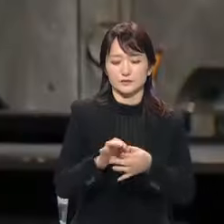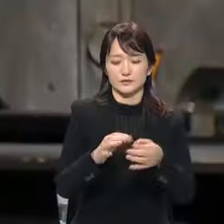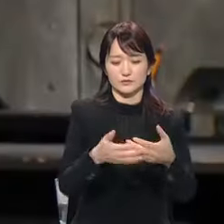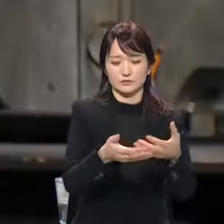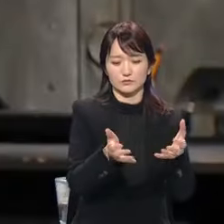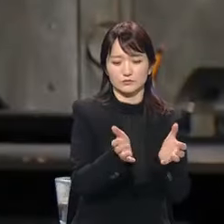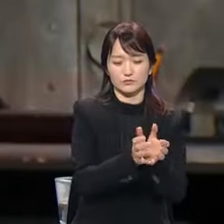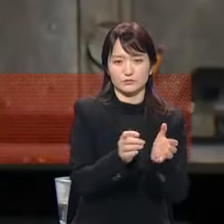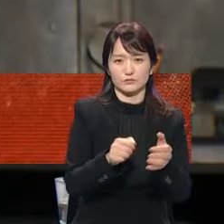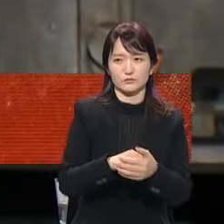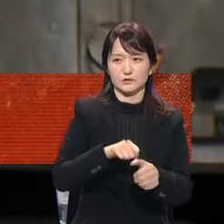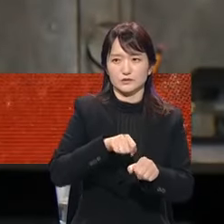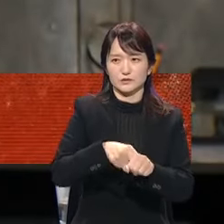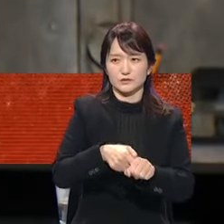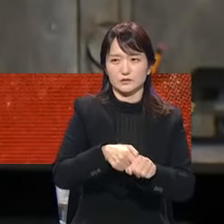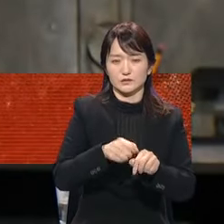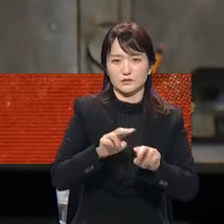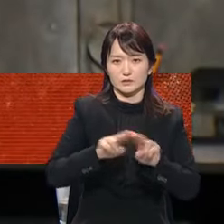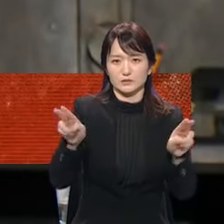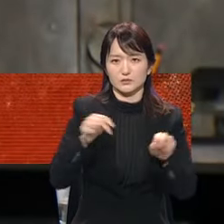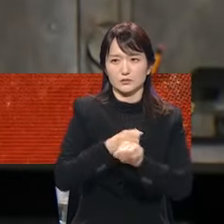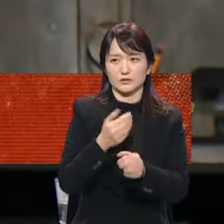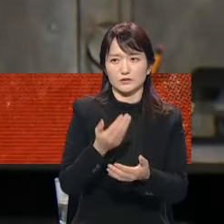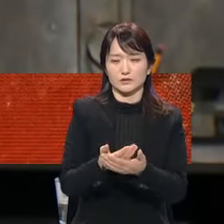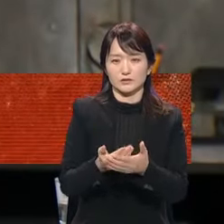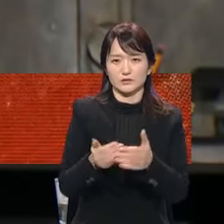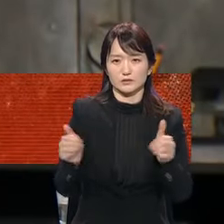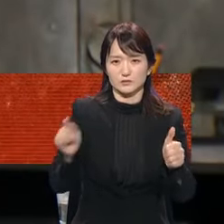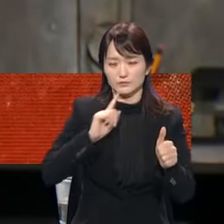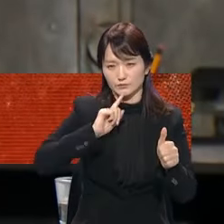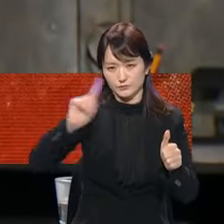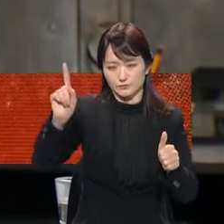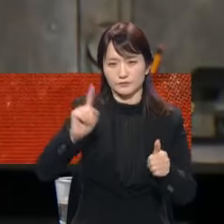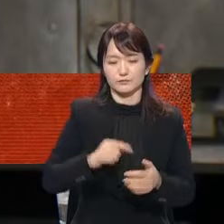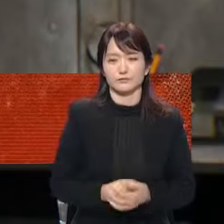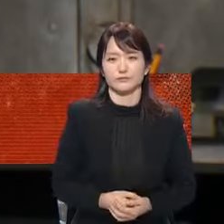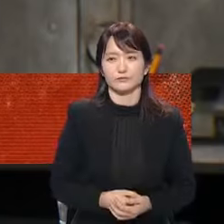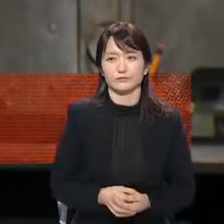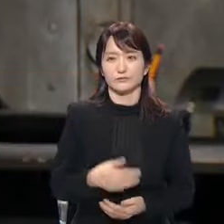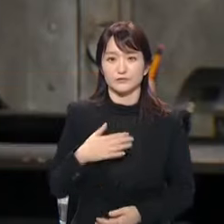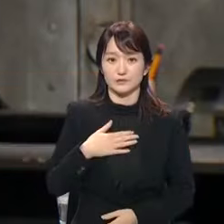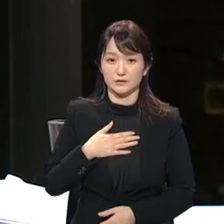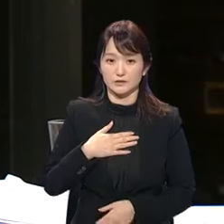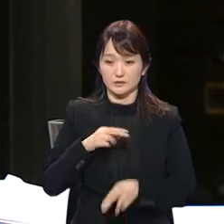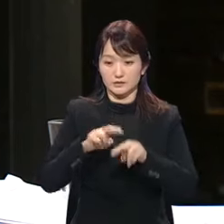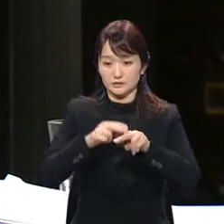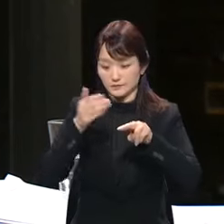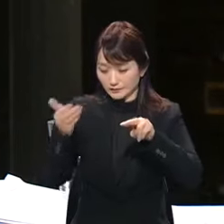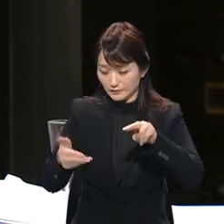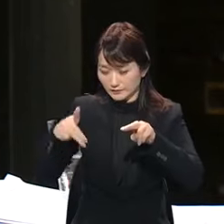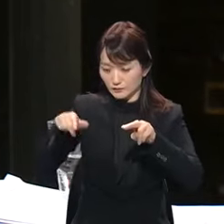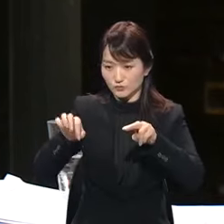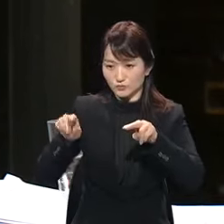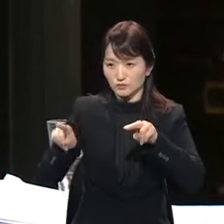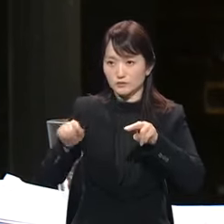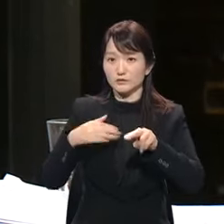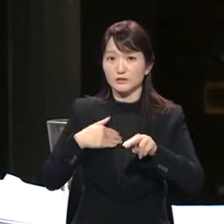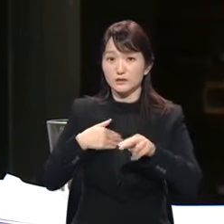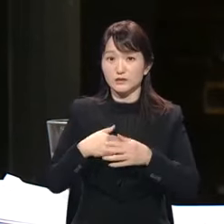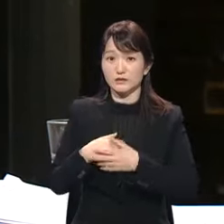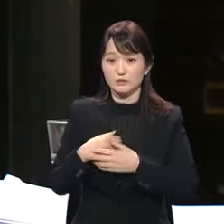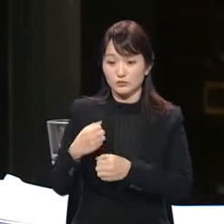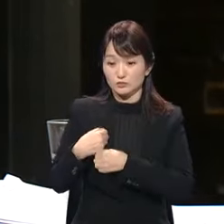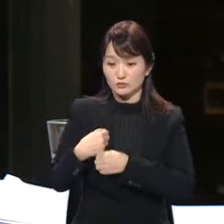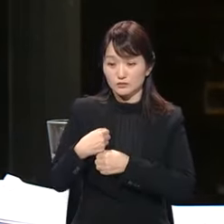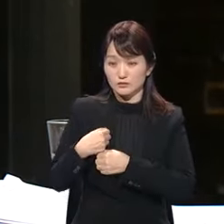가지고 징계 처분 취소 청구 소송을 제기를 했던 것입니다음 날 중사로 강등하는 거는 어 나보고 그냥 군대